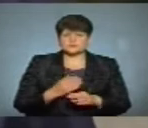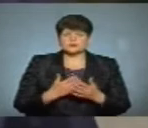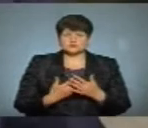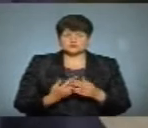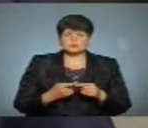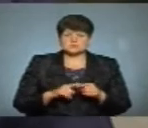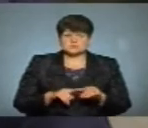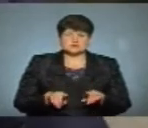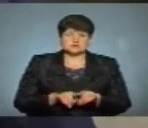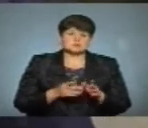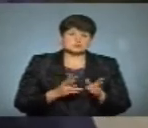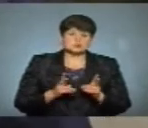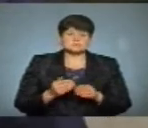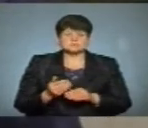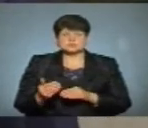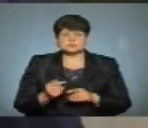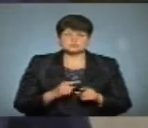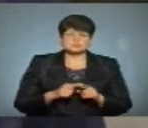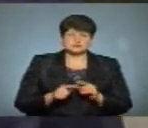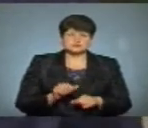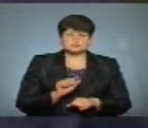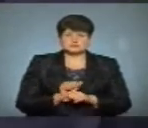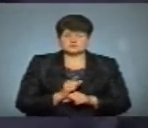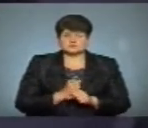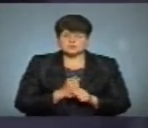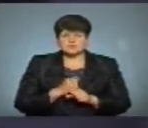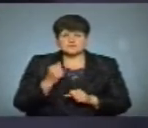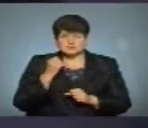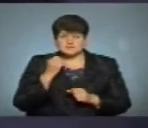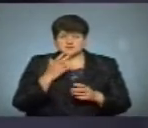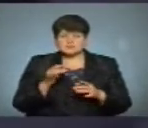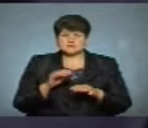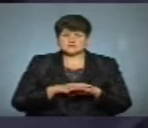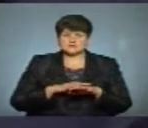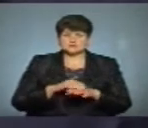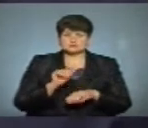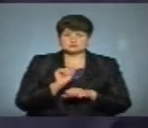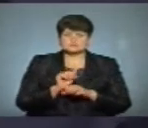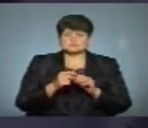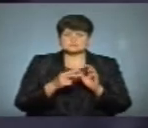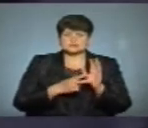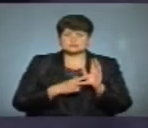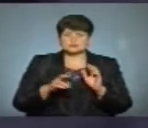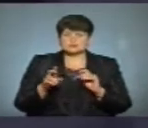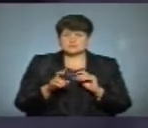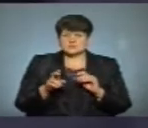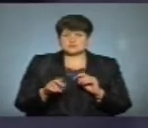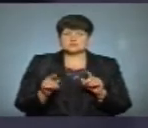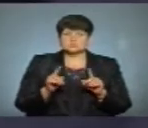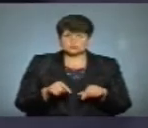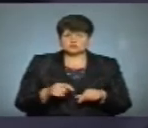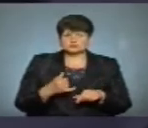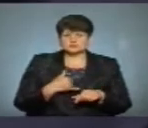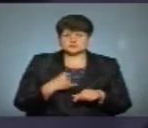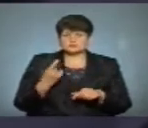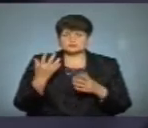якраз хтось там пізніше, хтось швидше, можливо, зупинився, але, як ви пам'ятаєте, ринок зупинився 17 березня, от тому у нас от так в